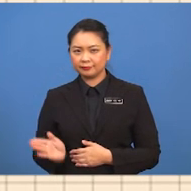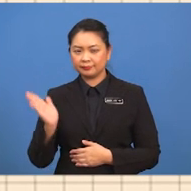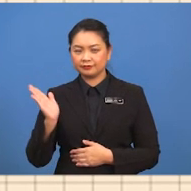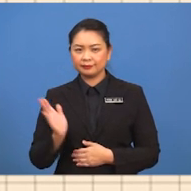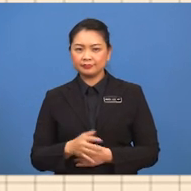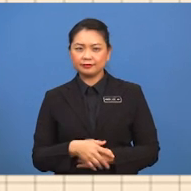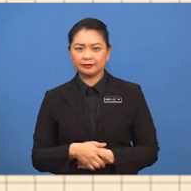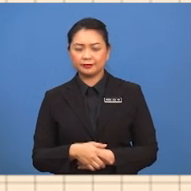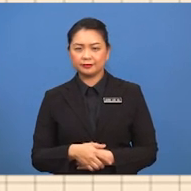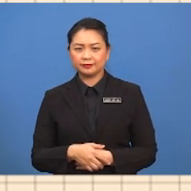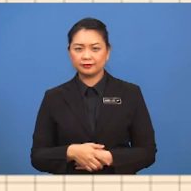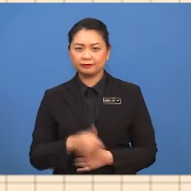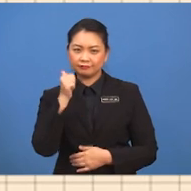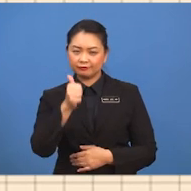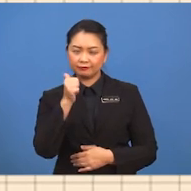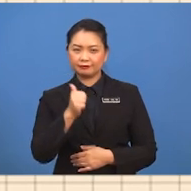Ya, bagus.